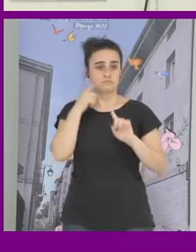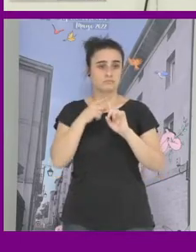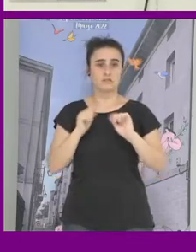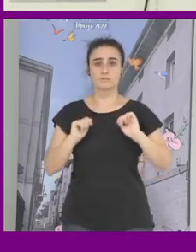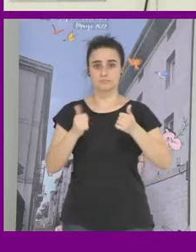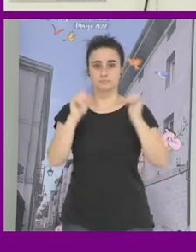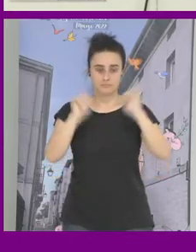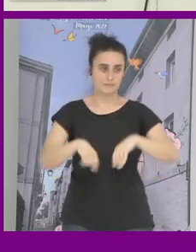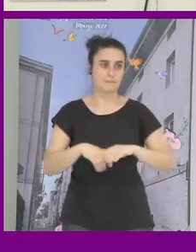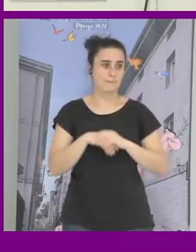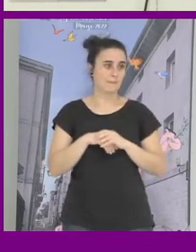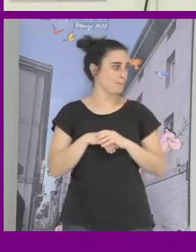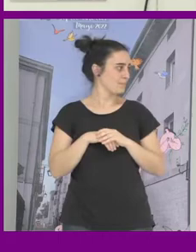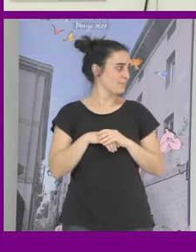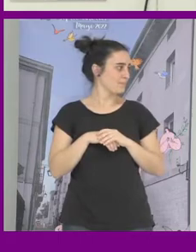Vale.